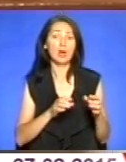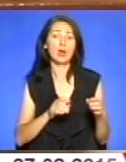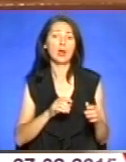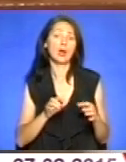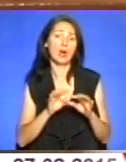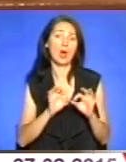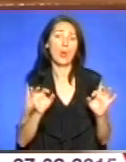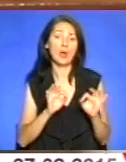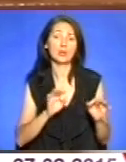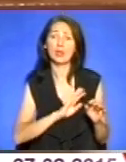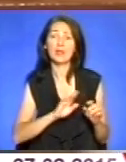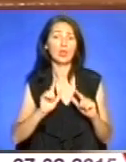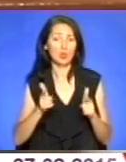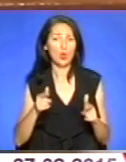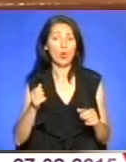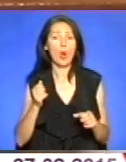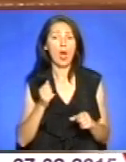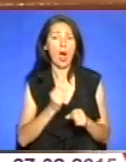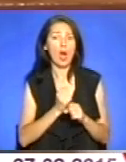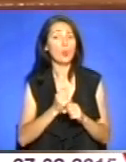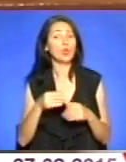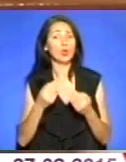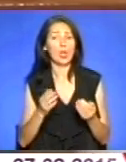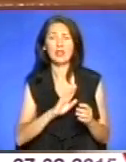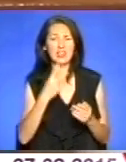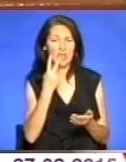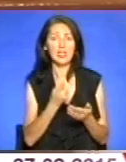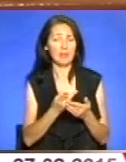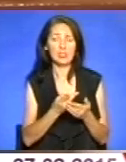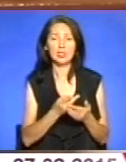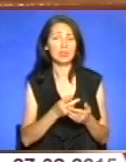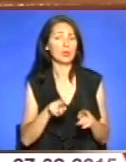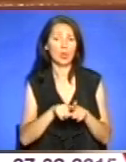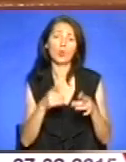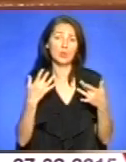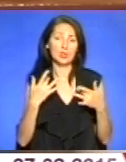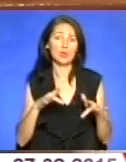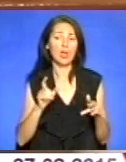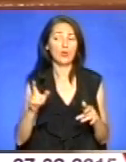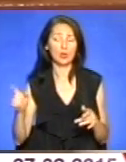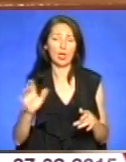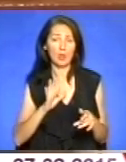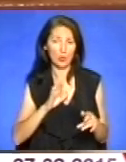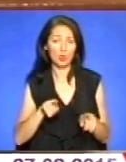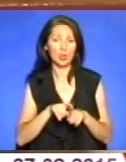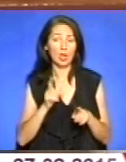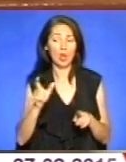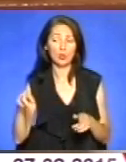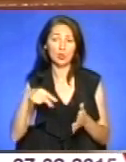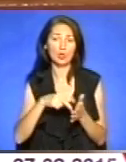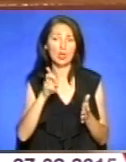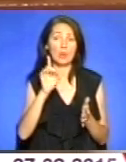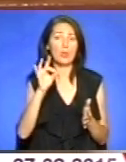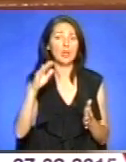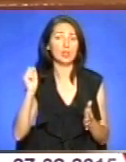незгоду, роботодавець, не дивлячись на це, звільняв людей. Було таке? Було. Люди вже на біржі.